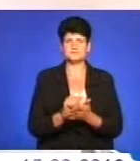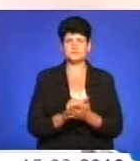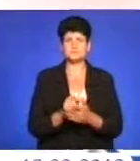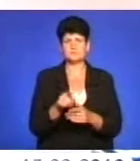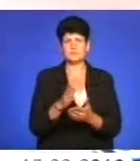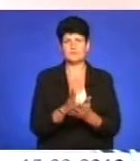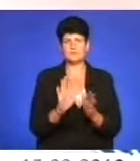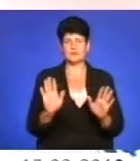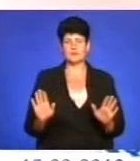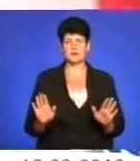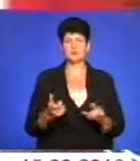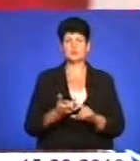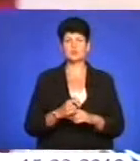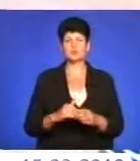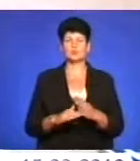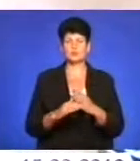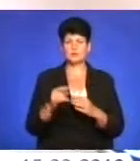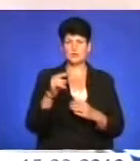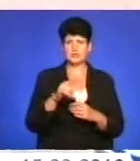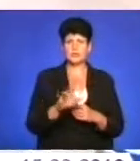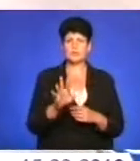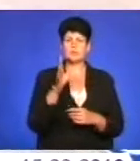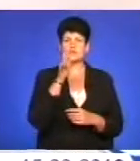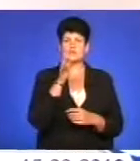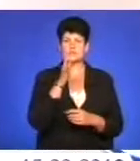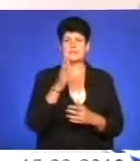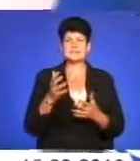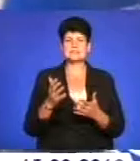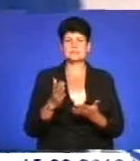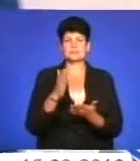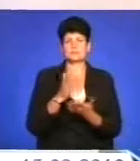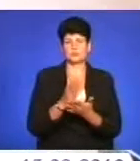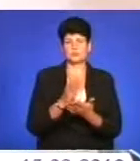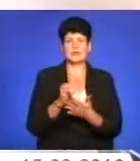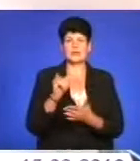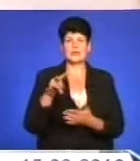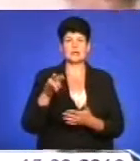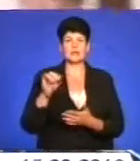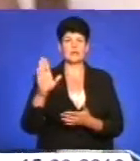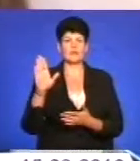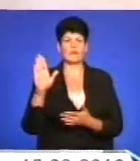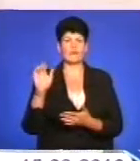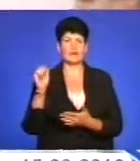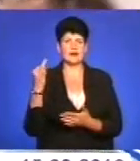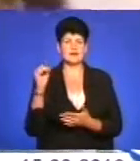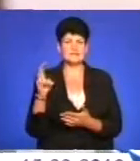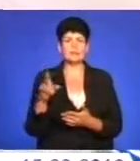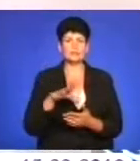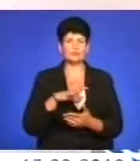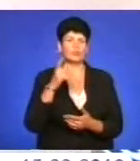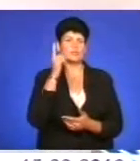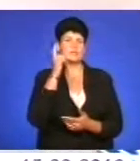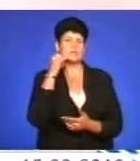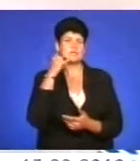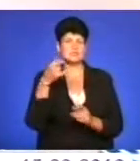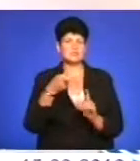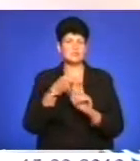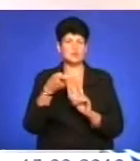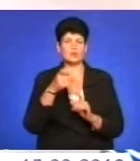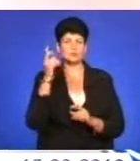є. Дуже допомагало те, що під час знаходження в Іловайську я інколи, там був мобільний зв'язок, і я інколи